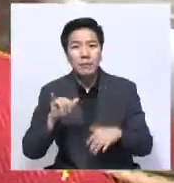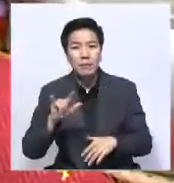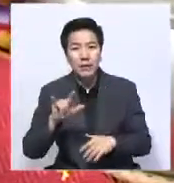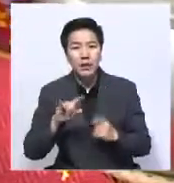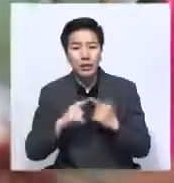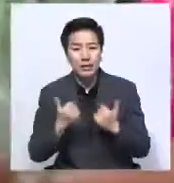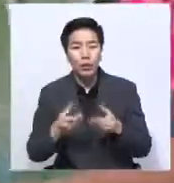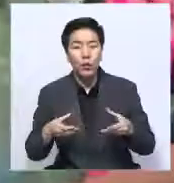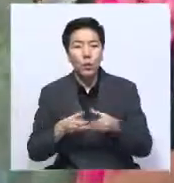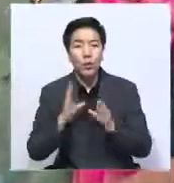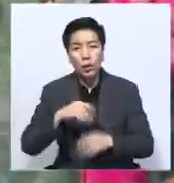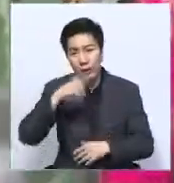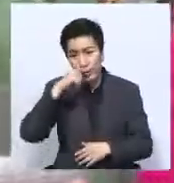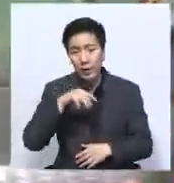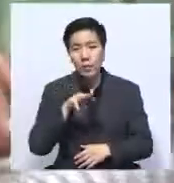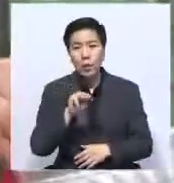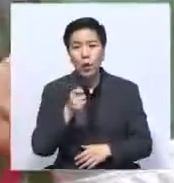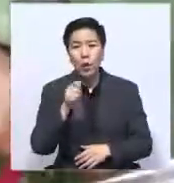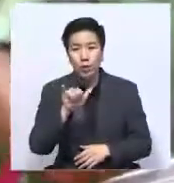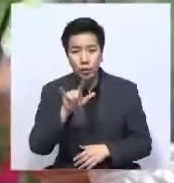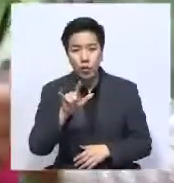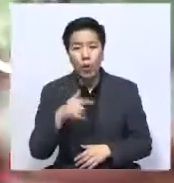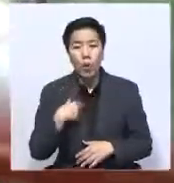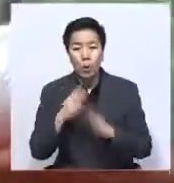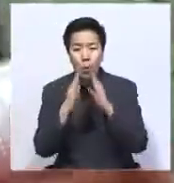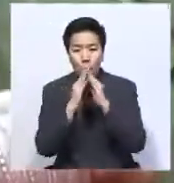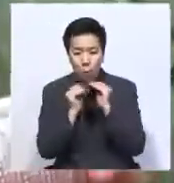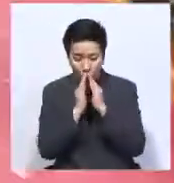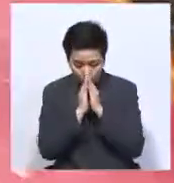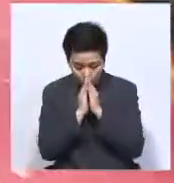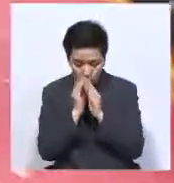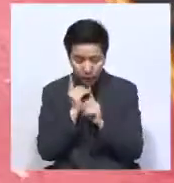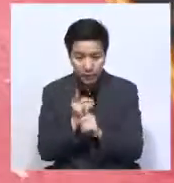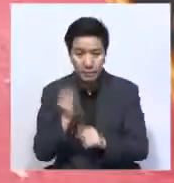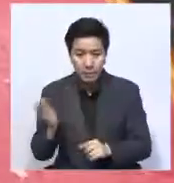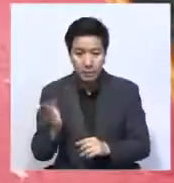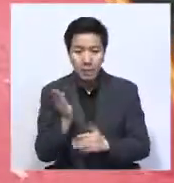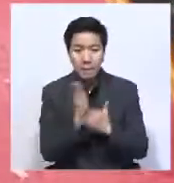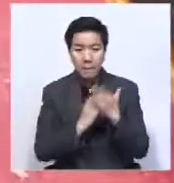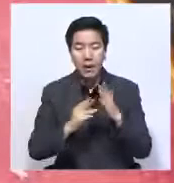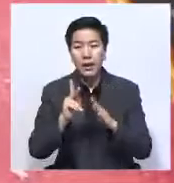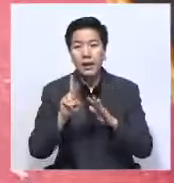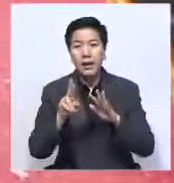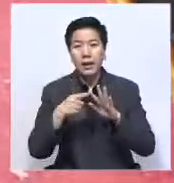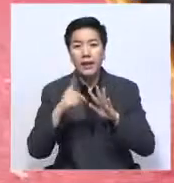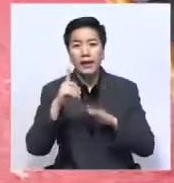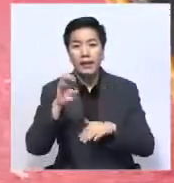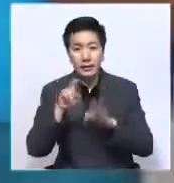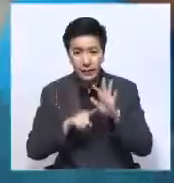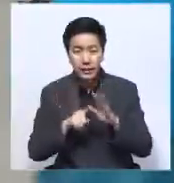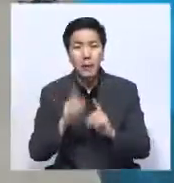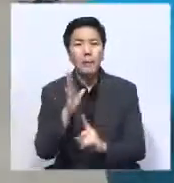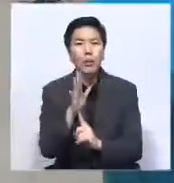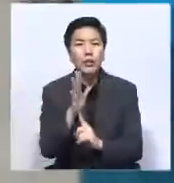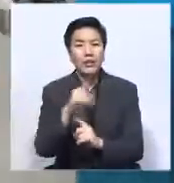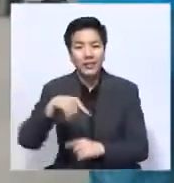2561ของชาวไทยเชื้อสายมอญชุมชนวัดบางกระดี่เขตบางขุนเทียนนะครับซึ่งจัดขึ้นมาเป็นประจำทุกๆปี